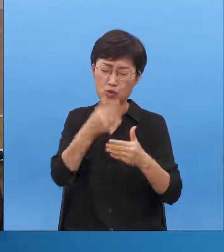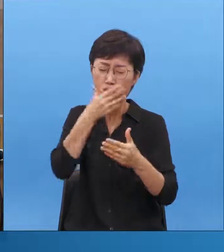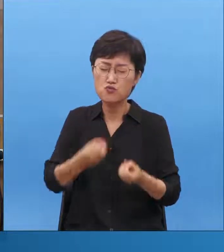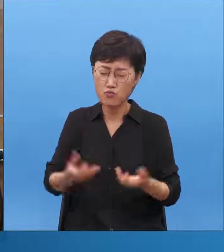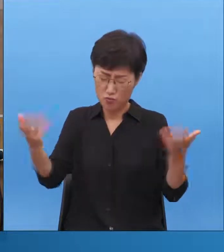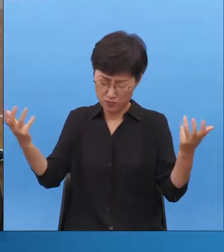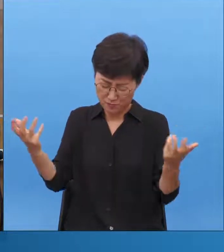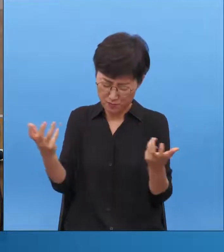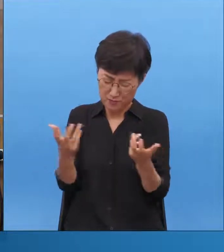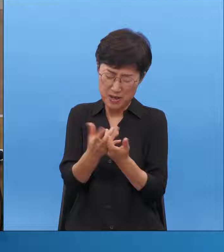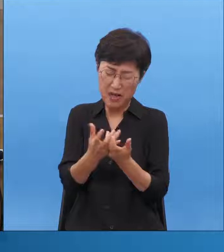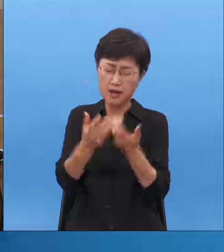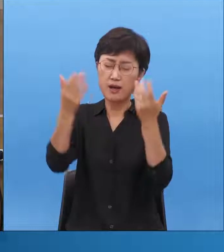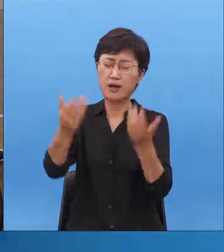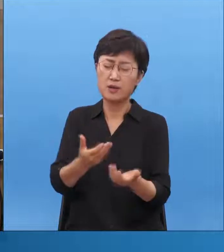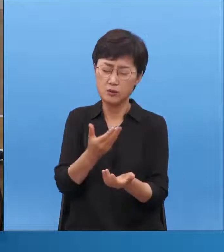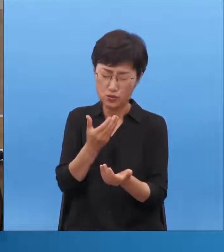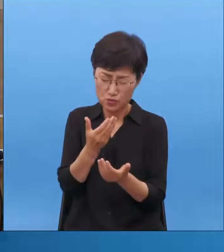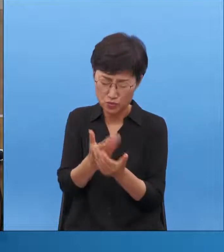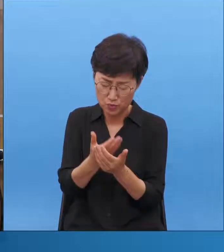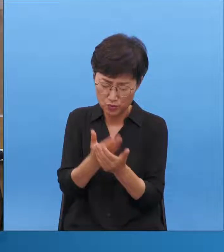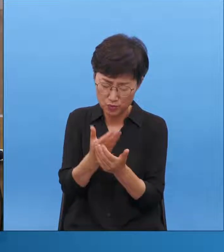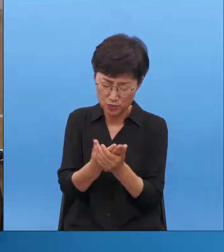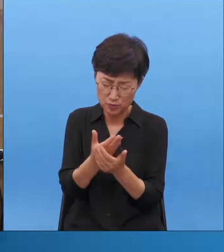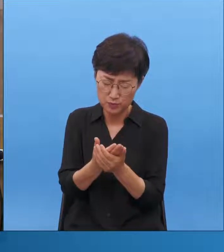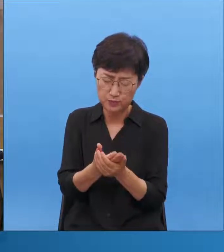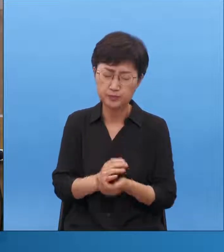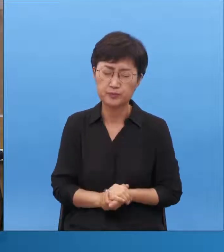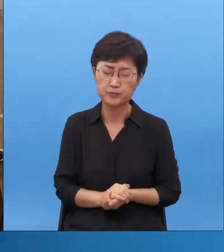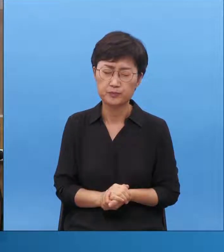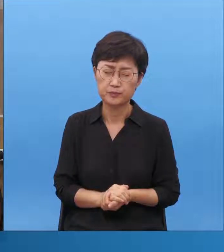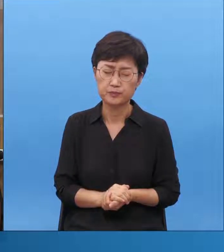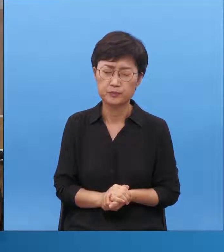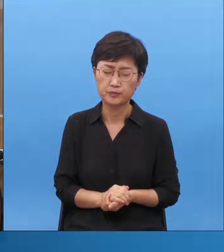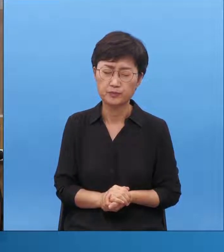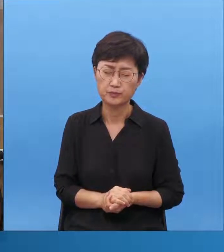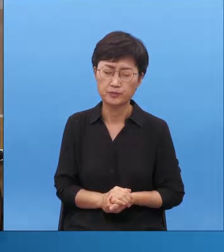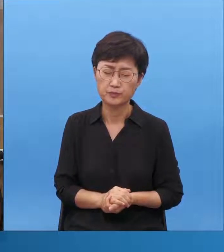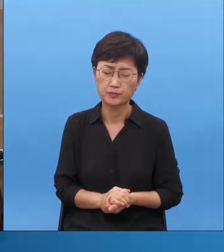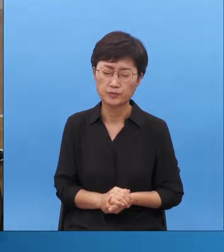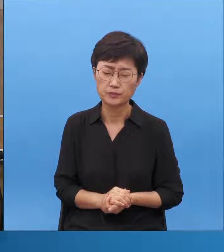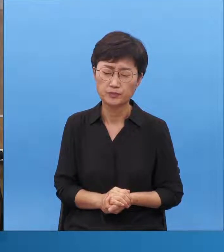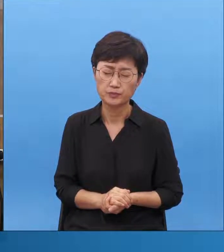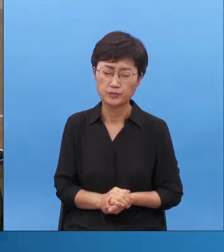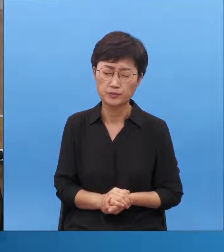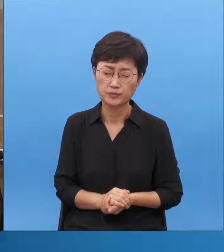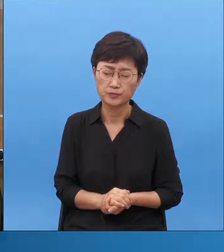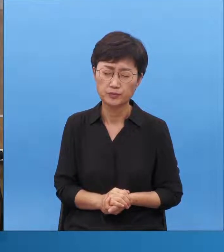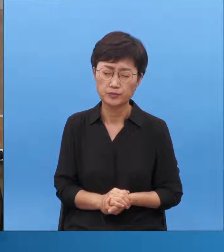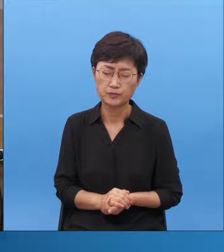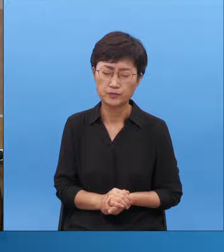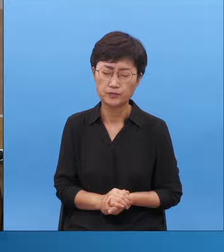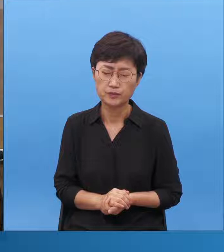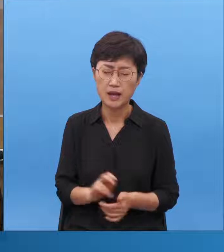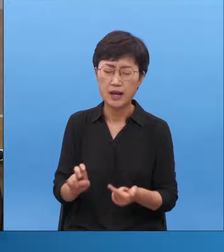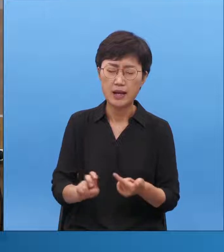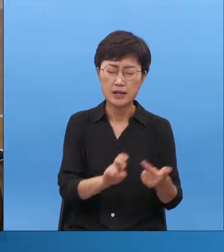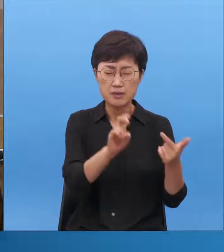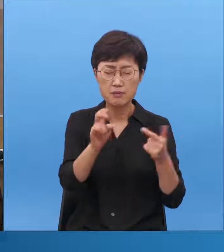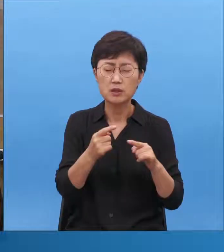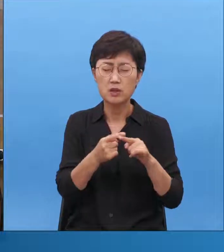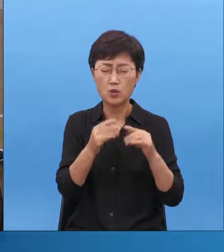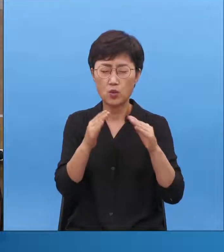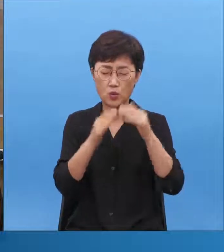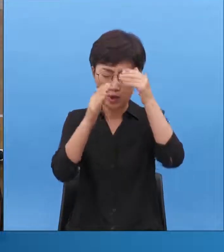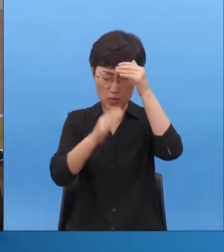throne and recreation and the power of the gospel come upon the hearts of all the children of God who give you worship today. 임마누엘 교회 전